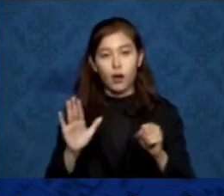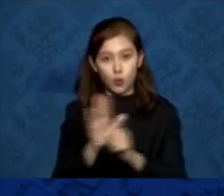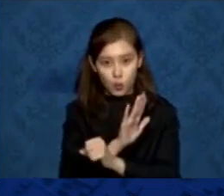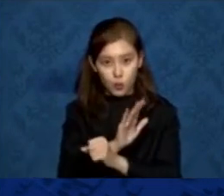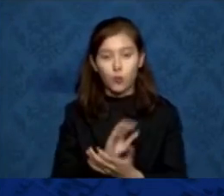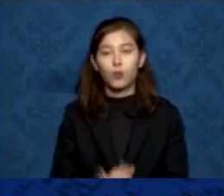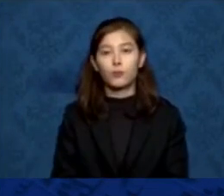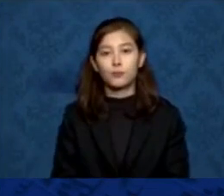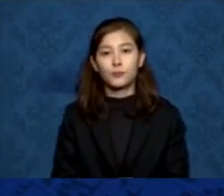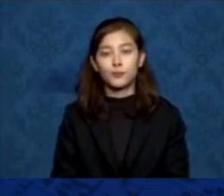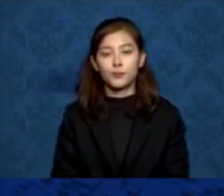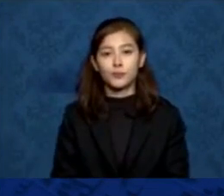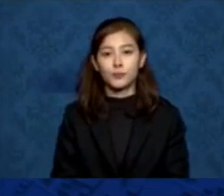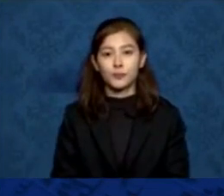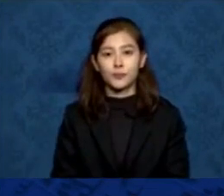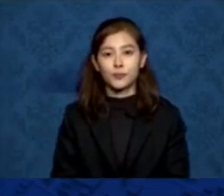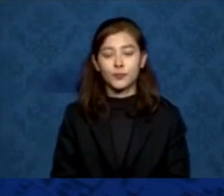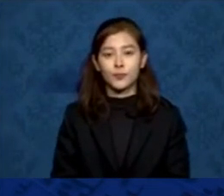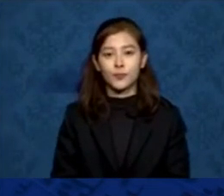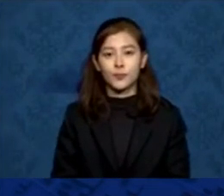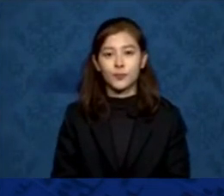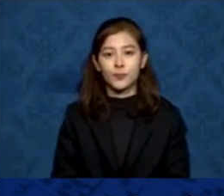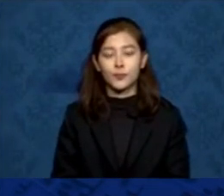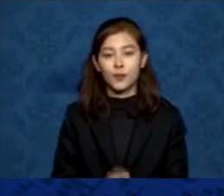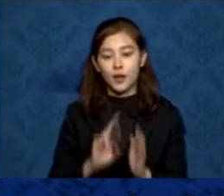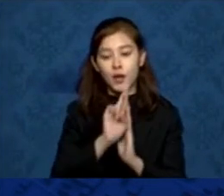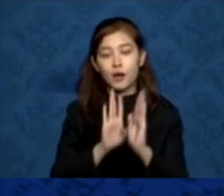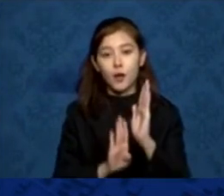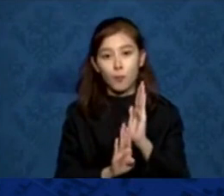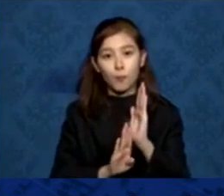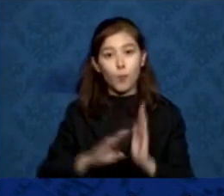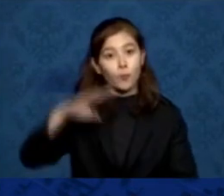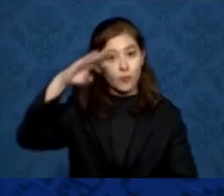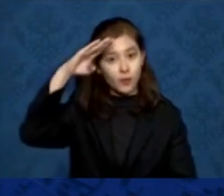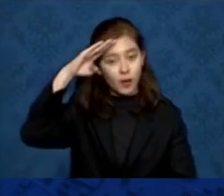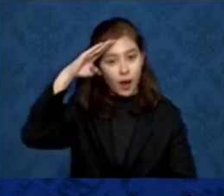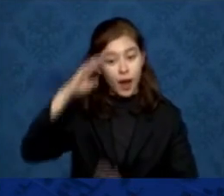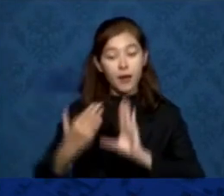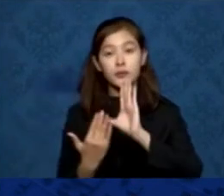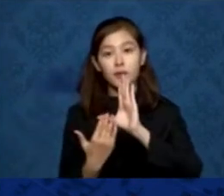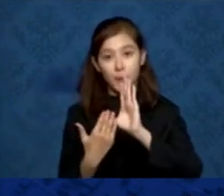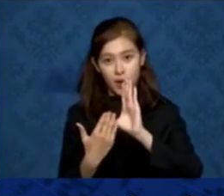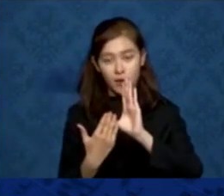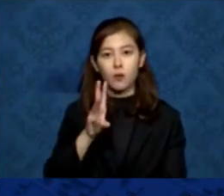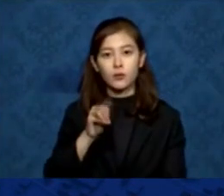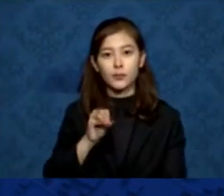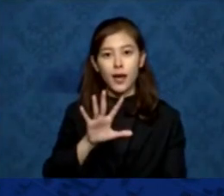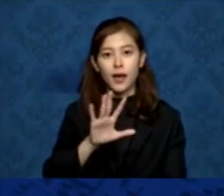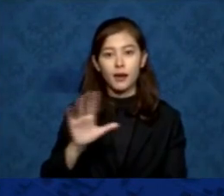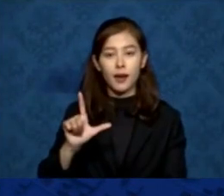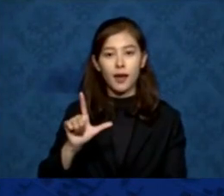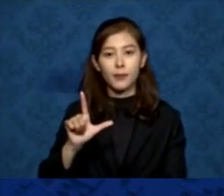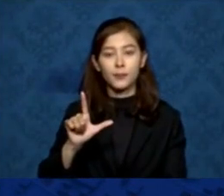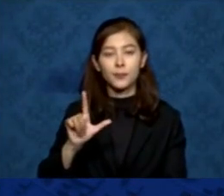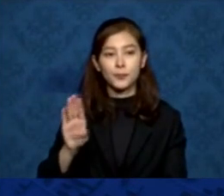จะเพิ่มขึ้นร้อยละ 9.3 เมื่อเทียบกับปีก่อนรัฐบาลจะสามารถจัดเก็บรายได้ได้มากขึ้นกว่าร้อยละ 11.9 เลยนะครับทำให้